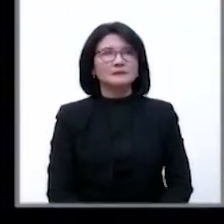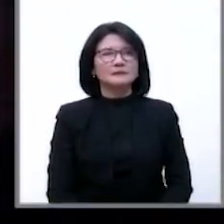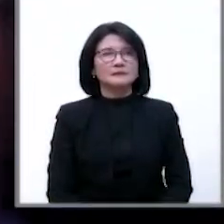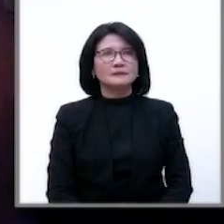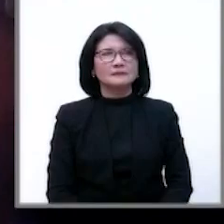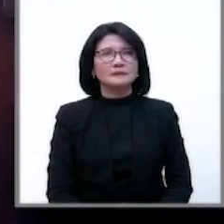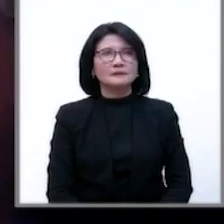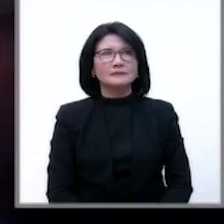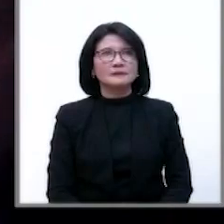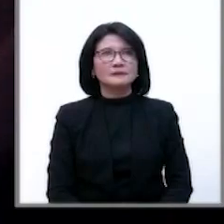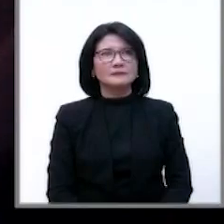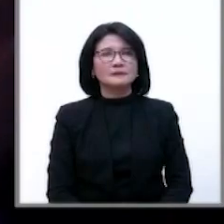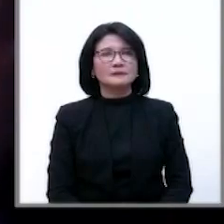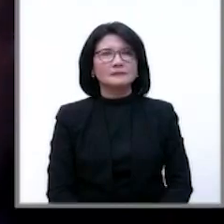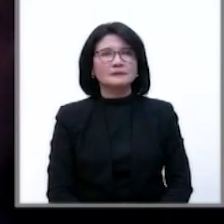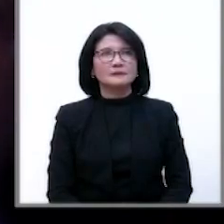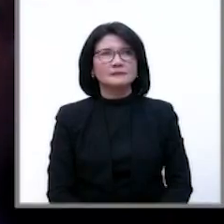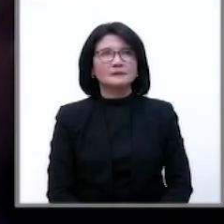moderator